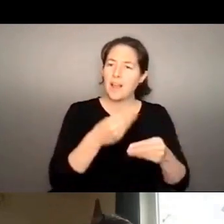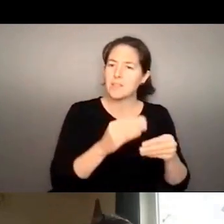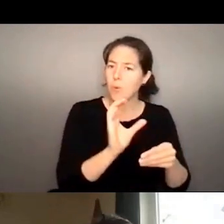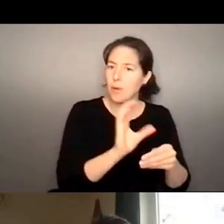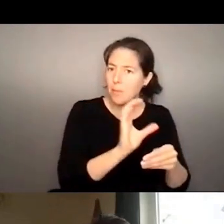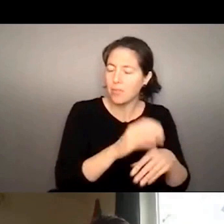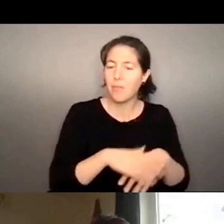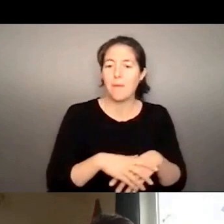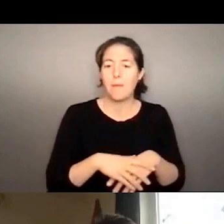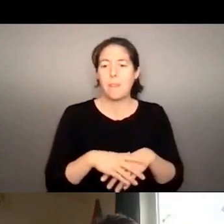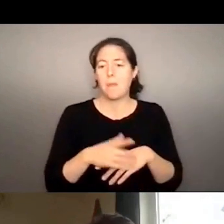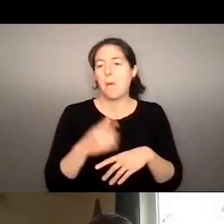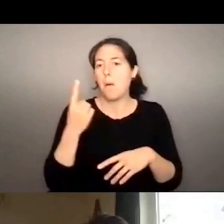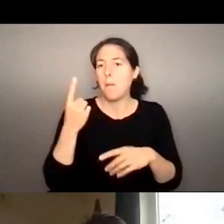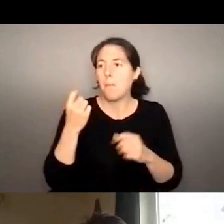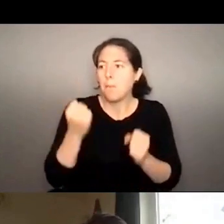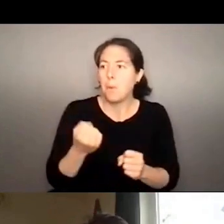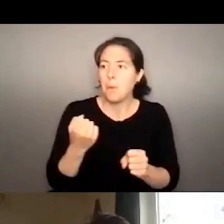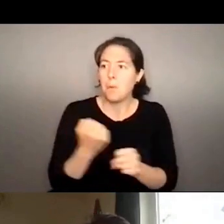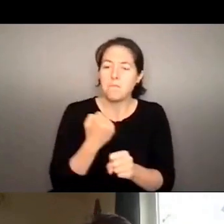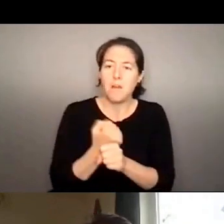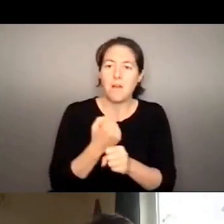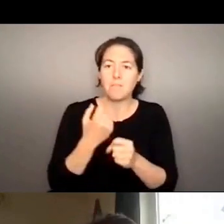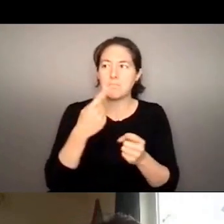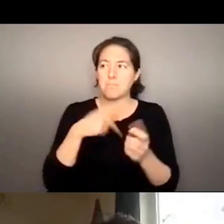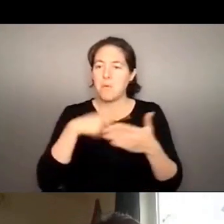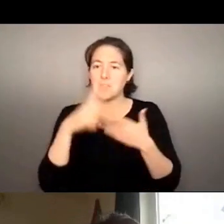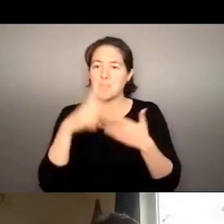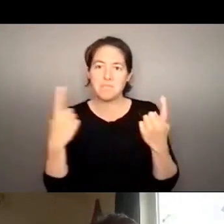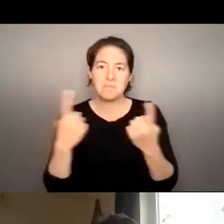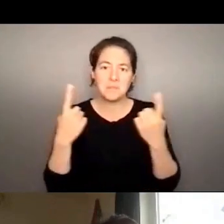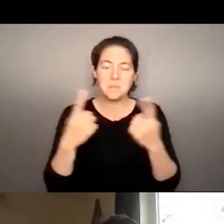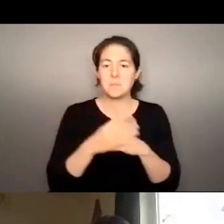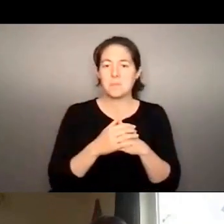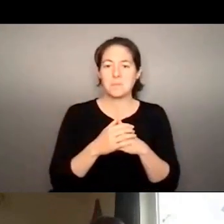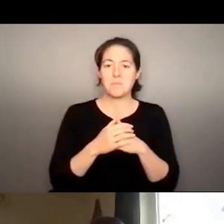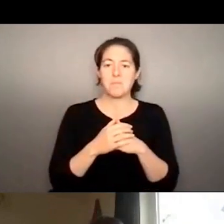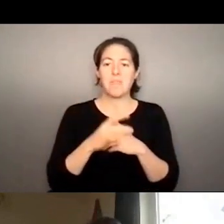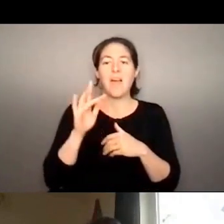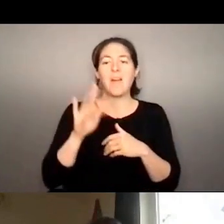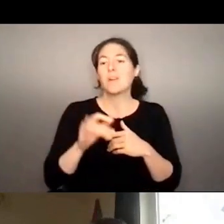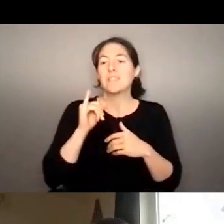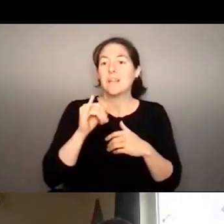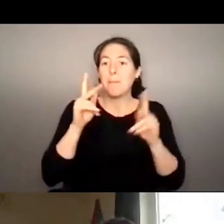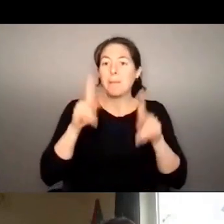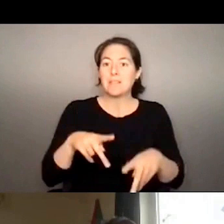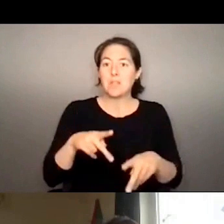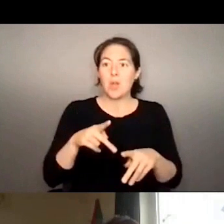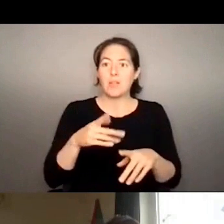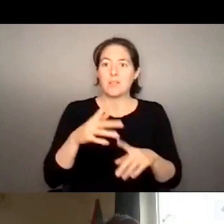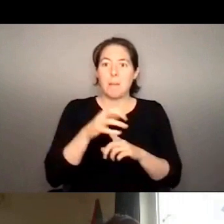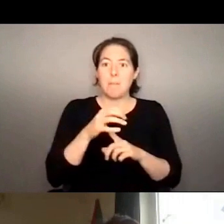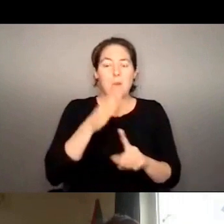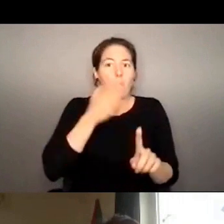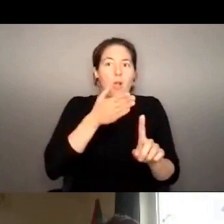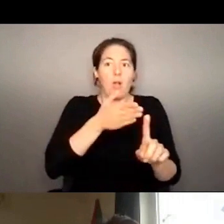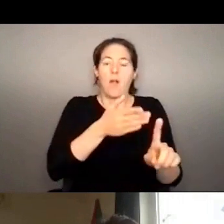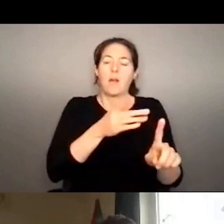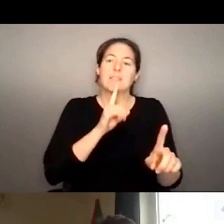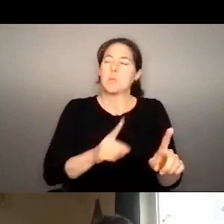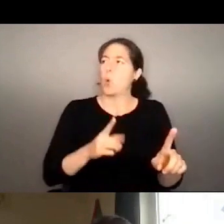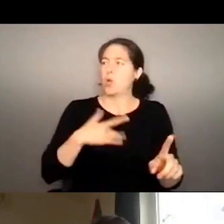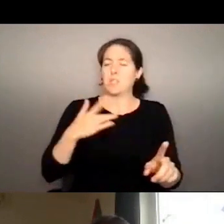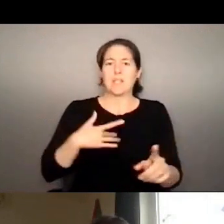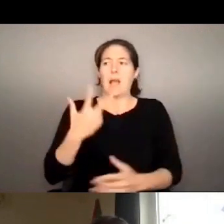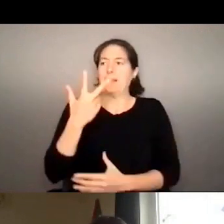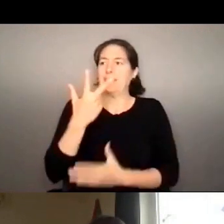d'acteurs pour encadrer ça. Puis parce que c'est ça, sinon il y a un biais où certains gens vont dire qu'ils vont tripler leur récolte. Mais